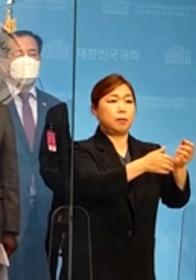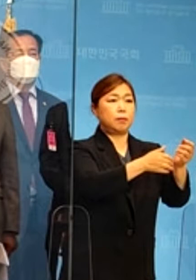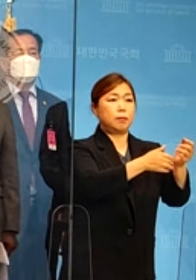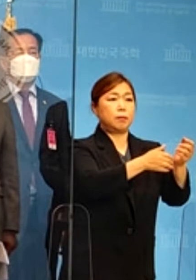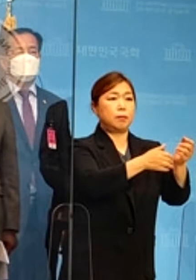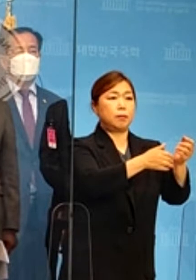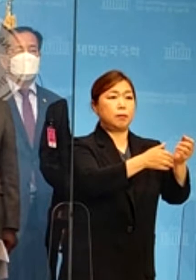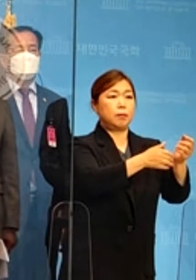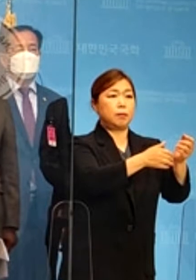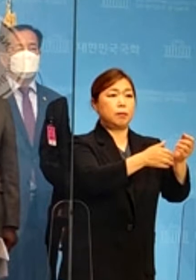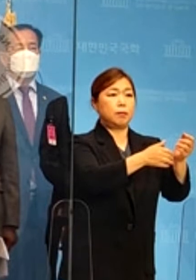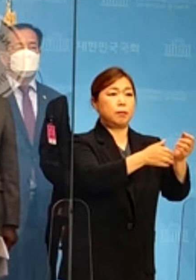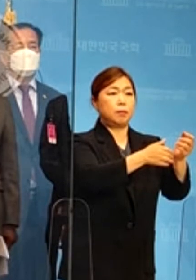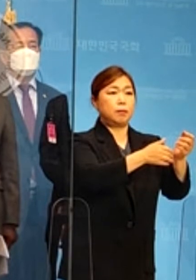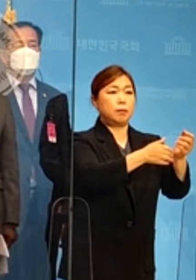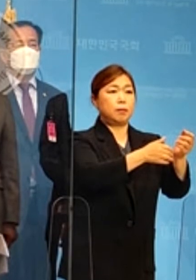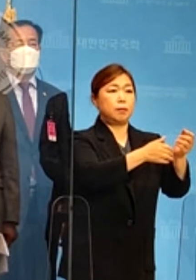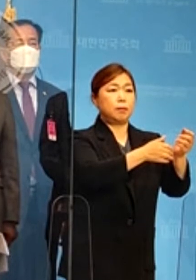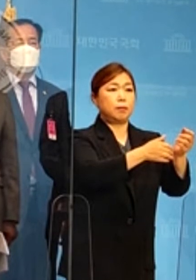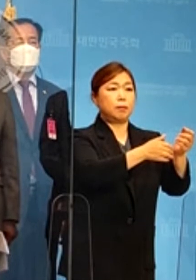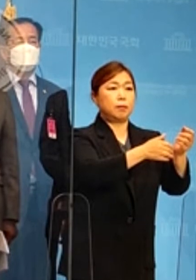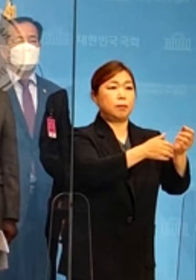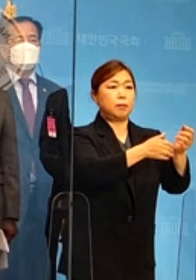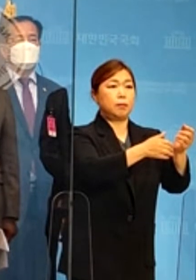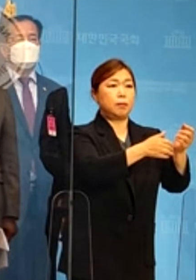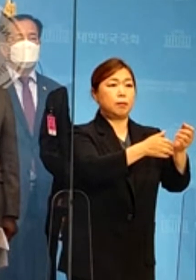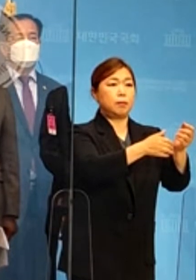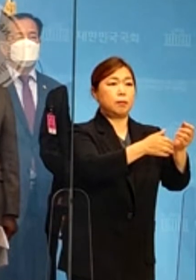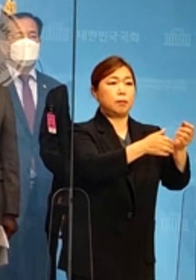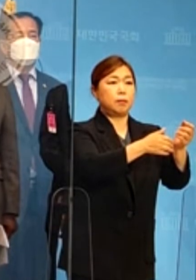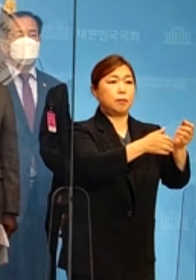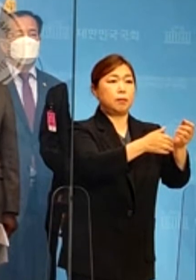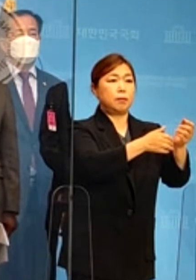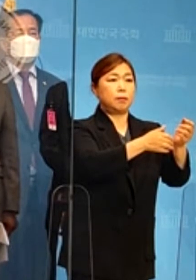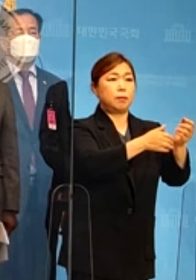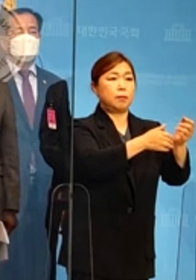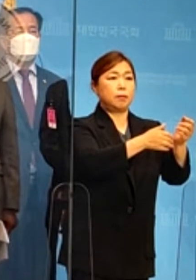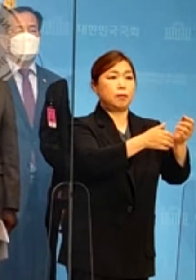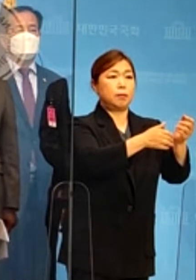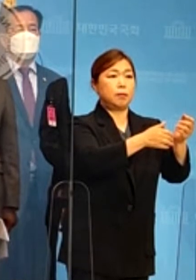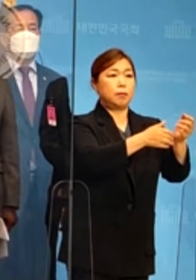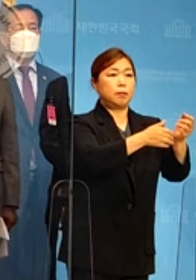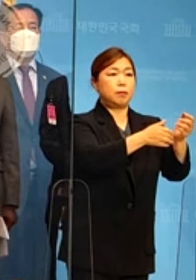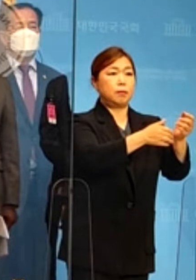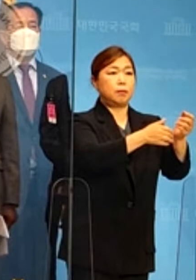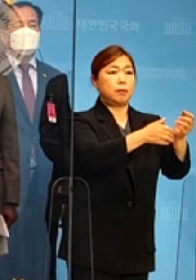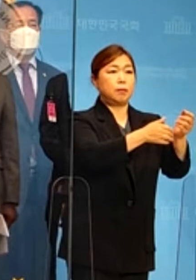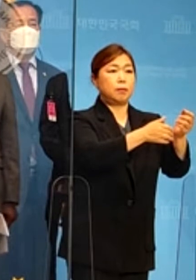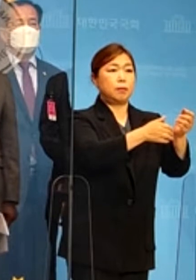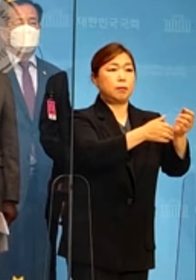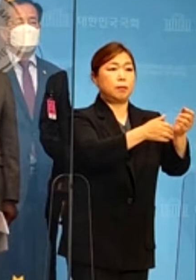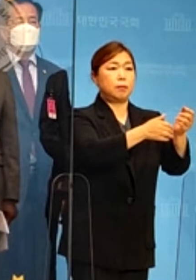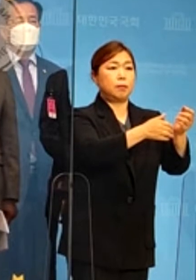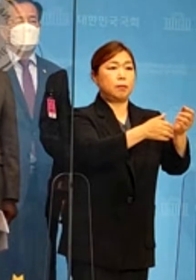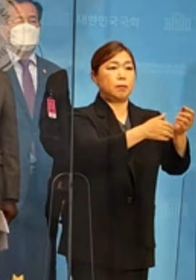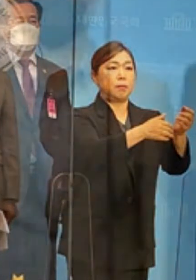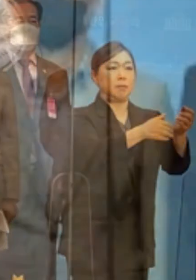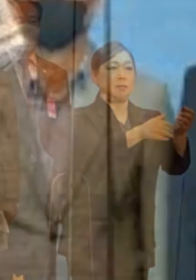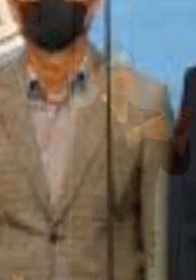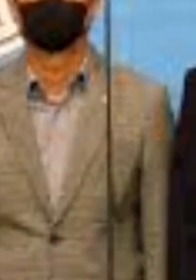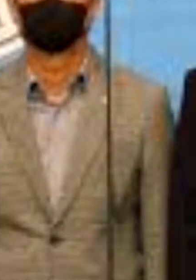개입했고 관련 기관들을 어떻게 이행했는지 낱낱이 밝혀내 위법한 행위를 한 관계자들을 전원 엄벌해야